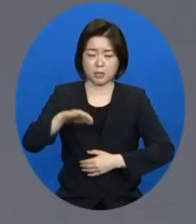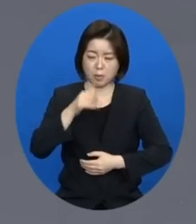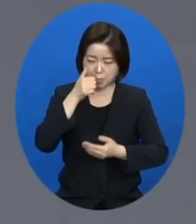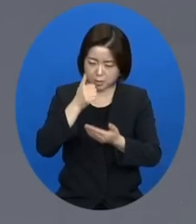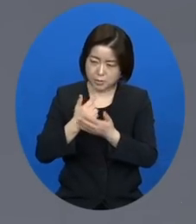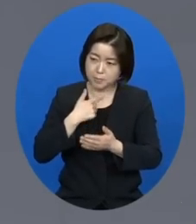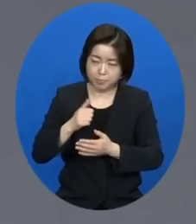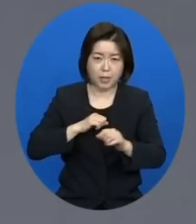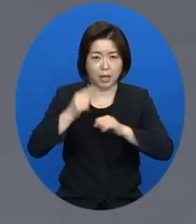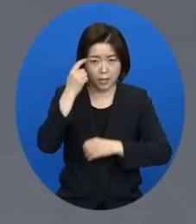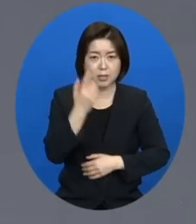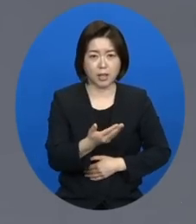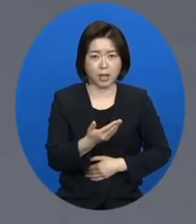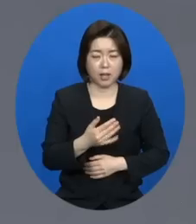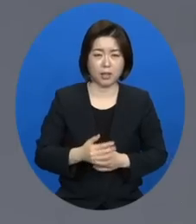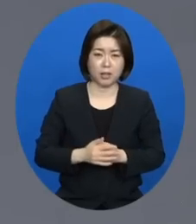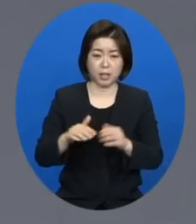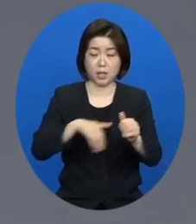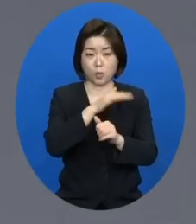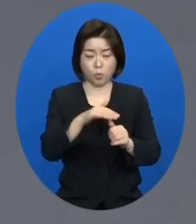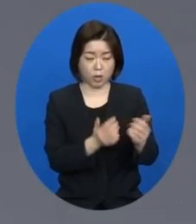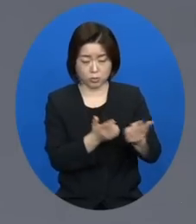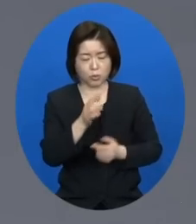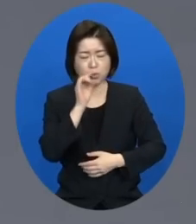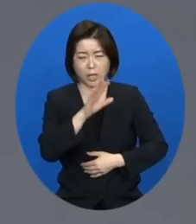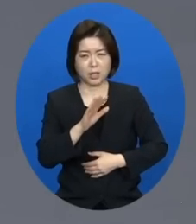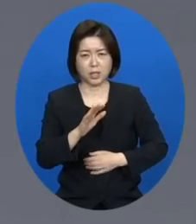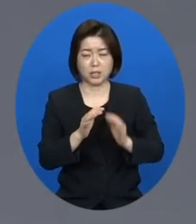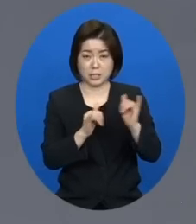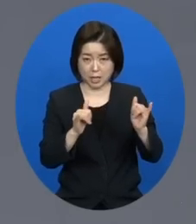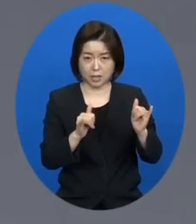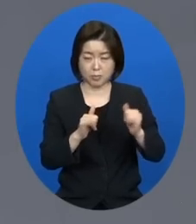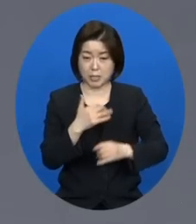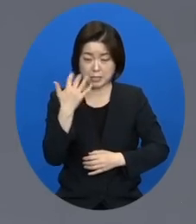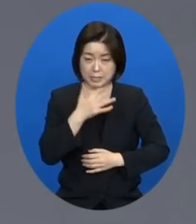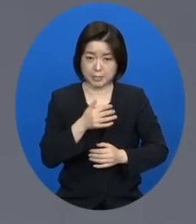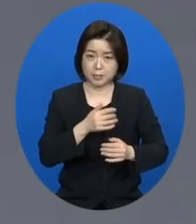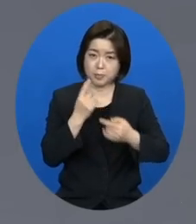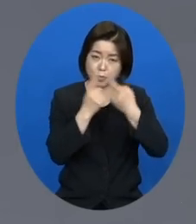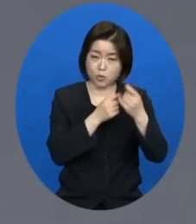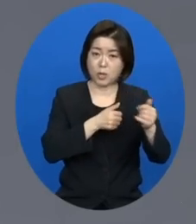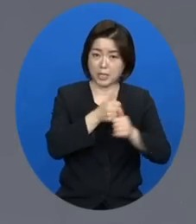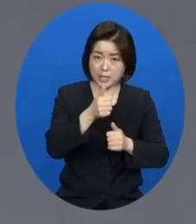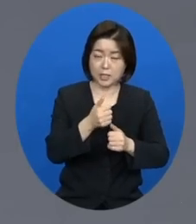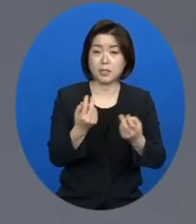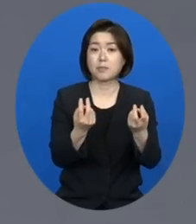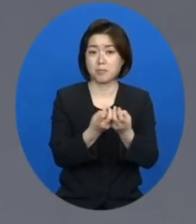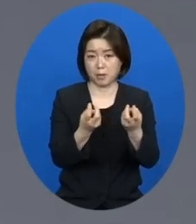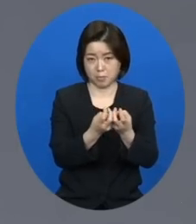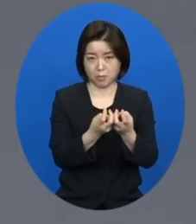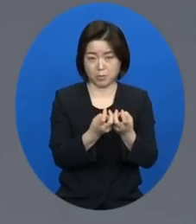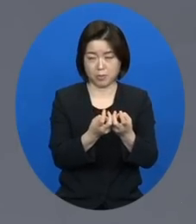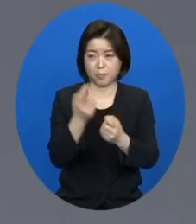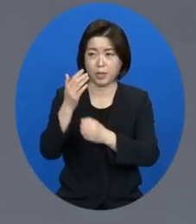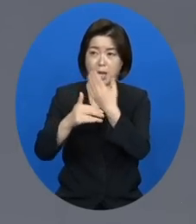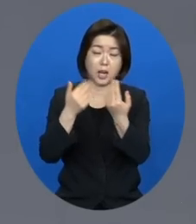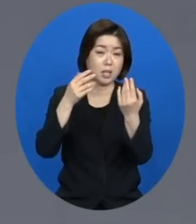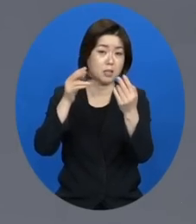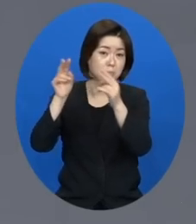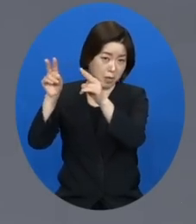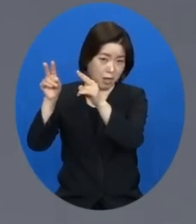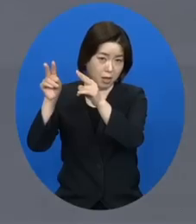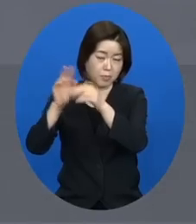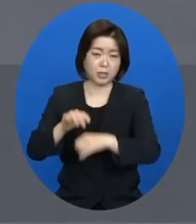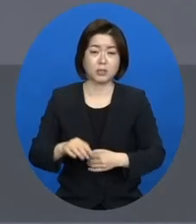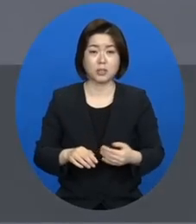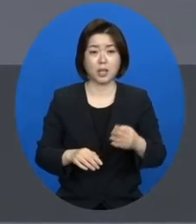있겠는가. 사람이 언제나 환경을 통제할 수는 없습니다. 그렇기 때문에 이 성적인 유혹을 이기기 위한 두 번째 길은 하나님을 바라보는 것이거든요. 그것이